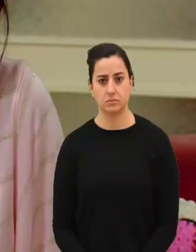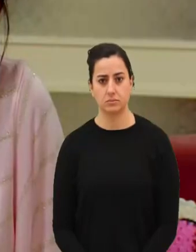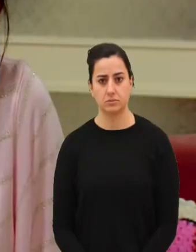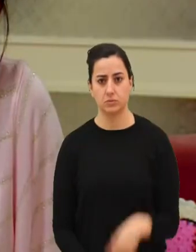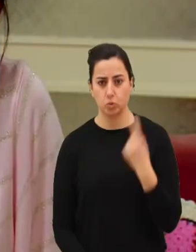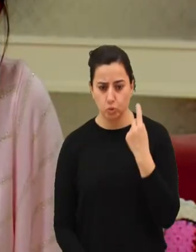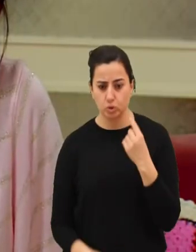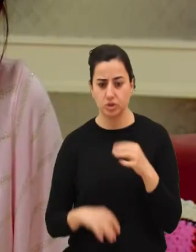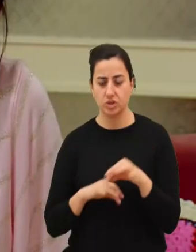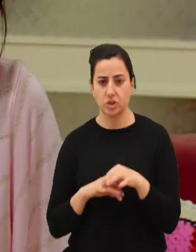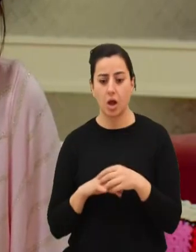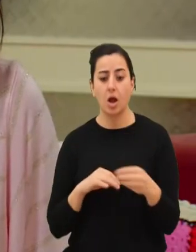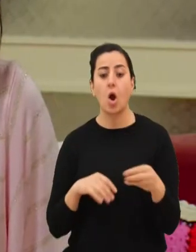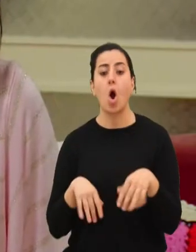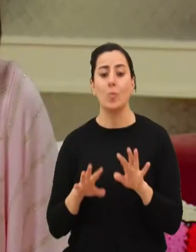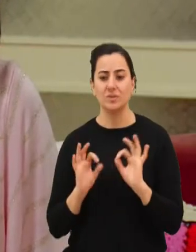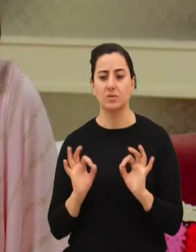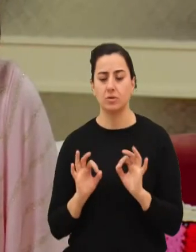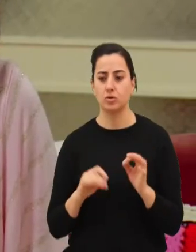Yani dün nişan yüzüğünü çıkartmasaydı.